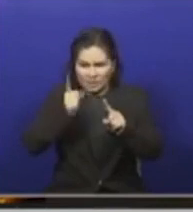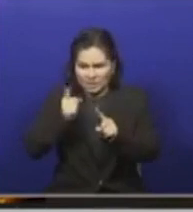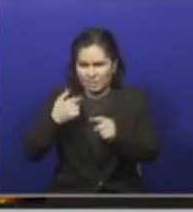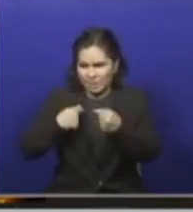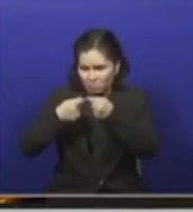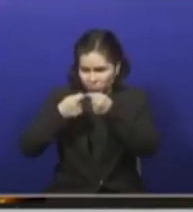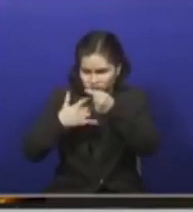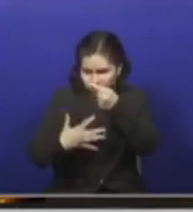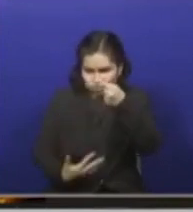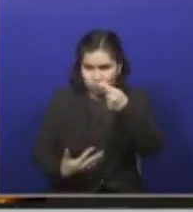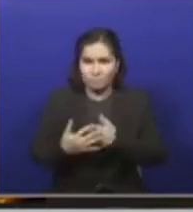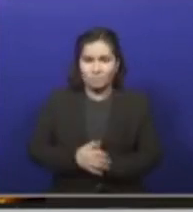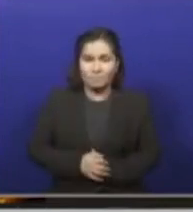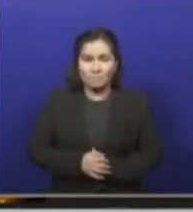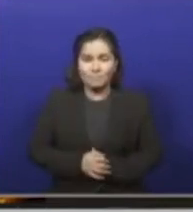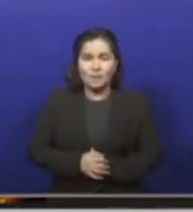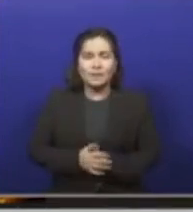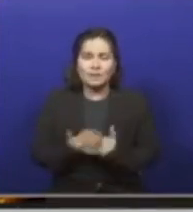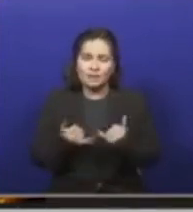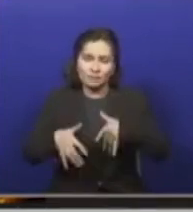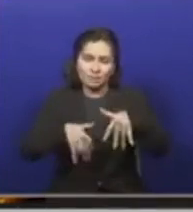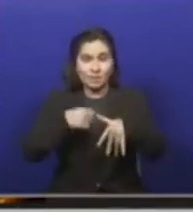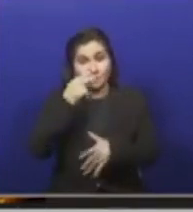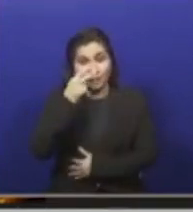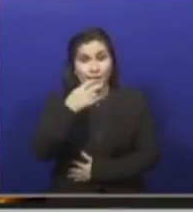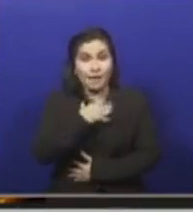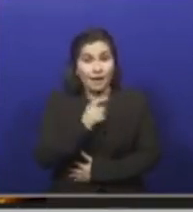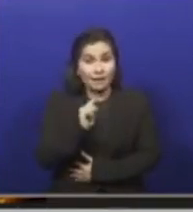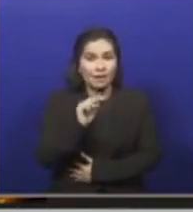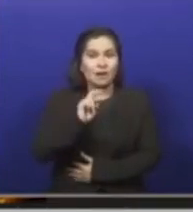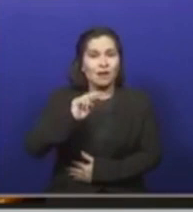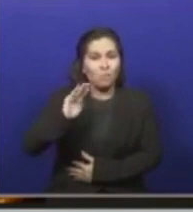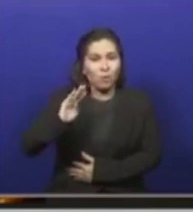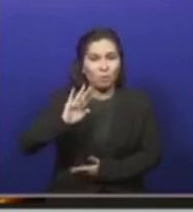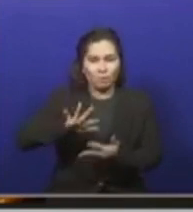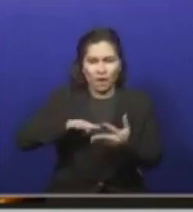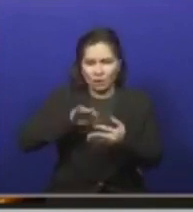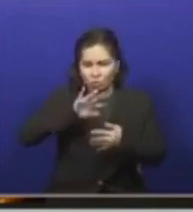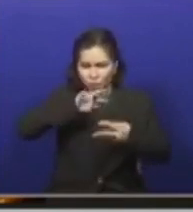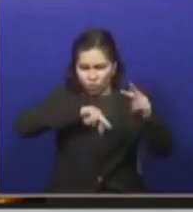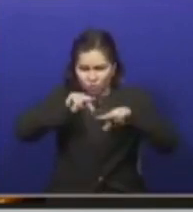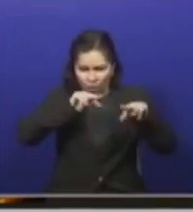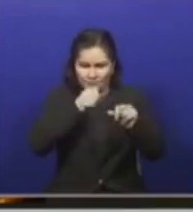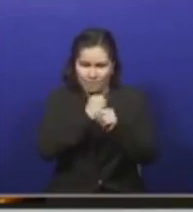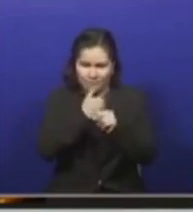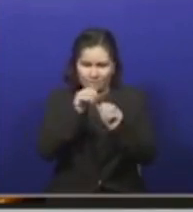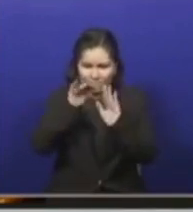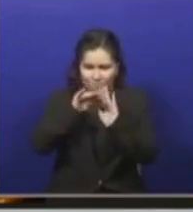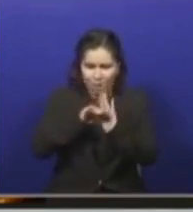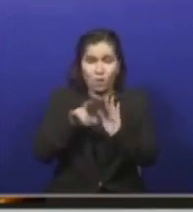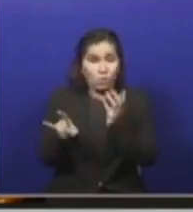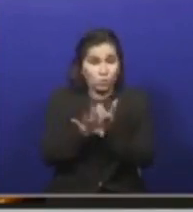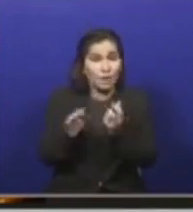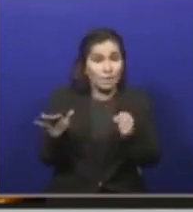านั้นสิ่งที่ประชาชนอยากเห็นครับท่านประธานก็คือกลไกการตรวจสอบที่ทำงานอย่างมีประสิทธิภาพไม่เพียงเป็